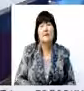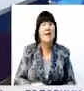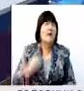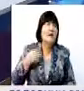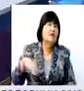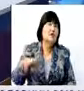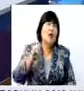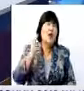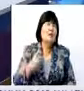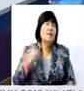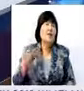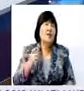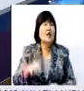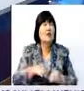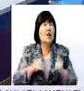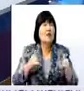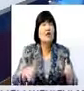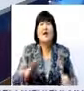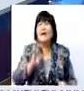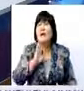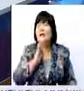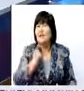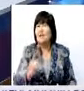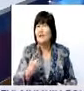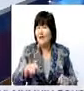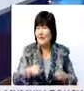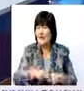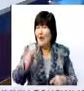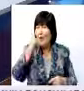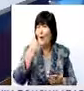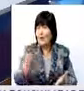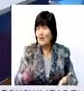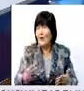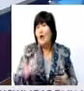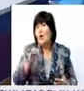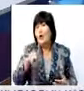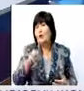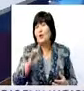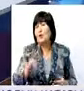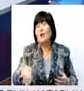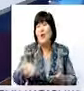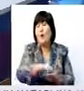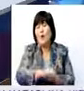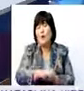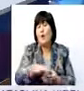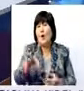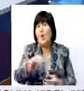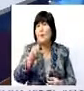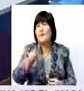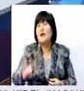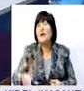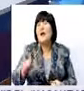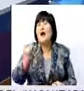Сыр өңірінің әлеметтік экономикалық дамуында қыз келіншектерінде қолтаңбасы бар айқын. Бойтұмар ханым қоғамдық бірлестігі, облыстық азаматтық